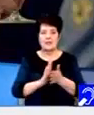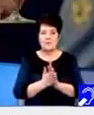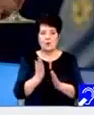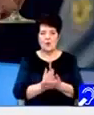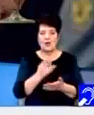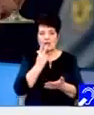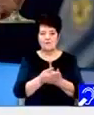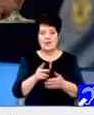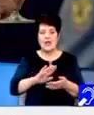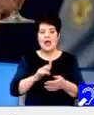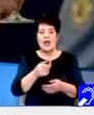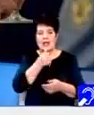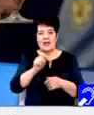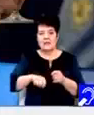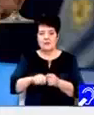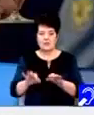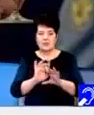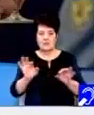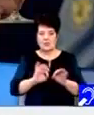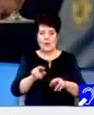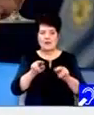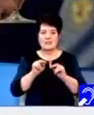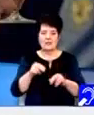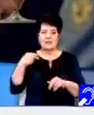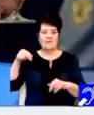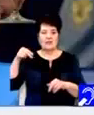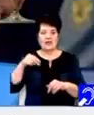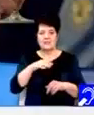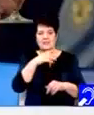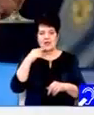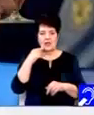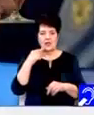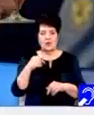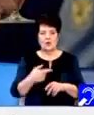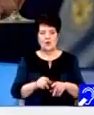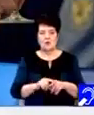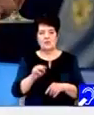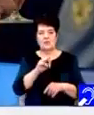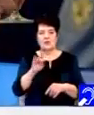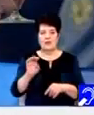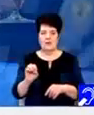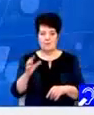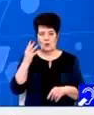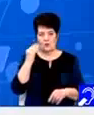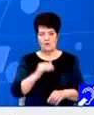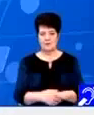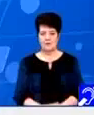văd experții de la Chișinău care au comentat prezidențialele din Federația Rusă la emisiunea Conexiuni de la TVR Moldova.